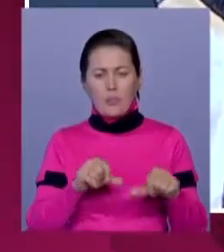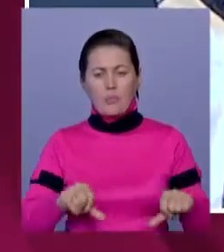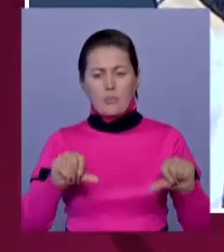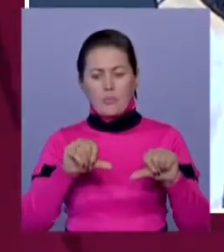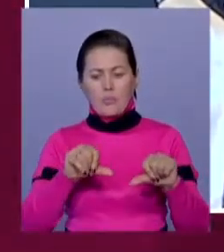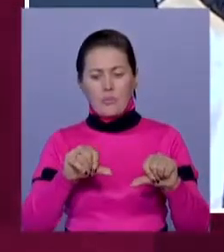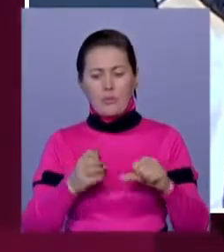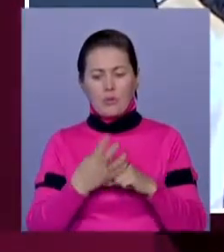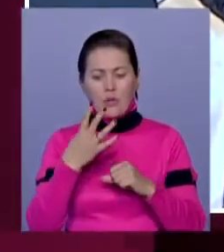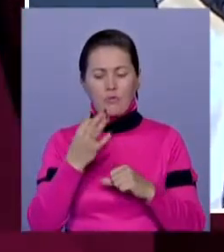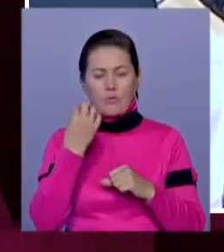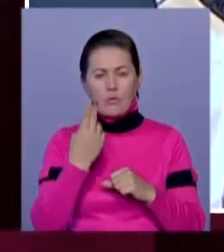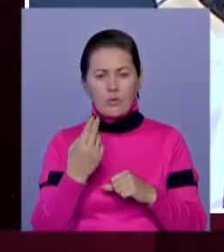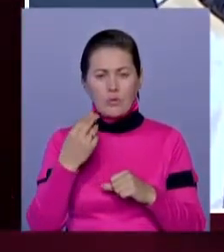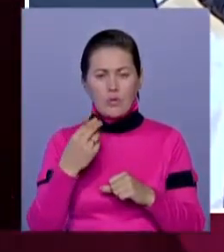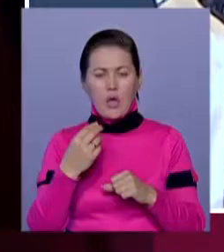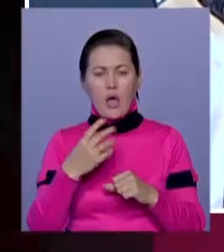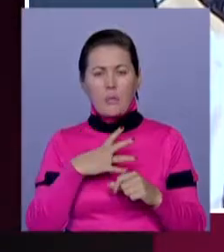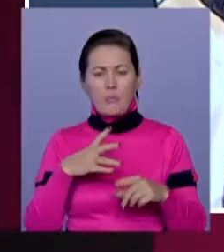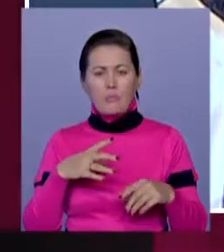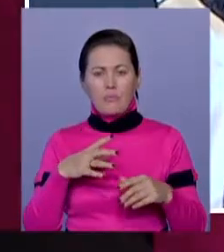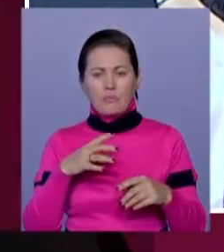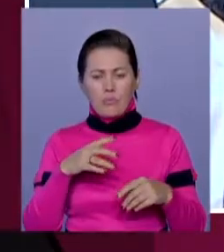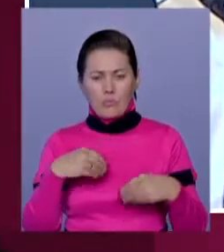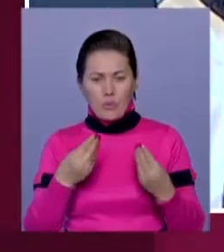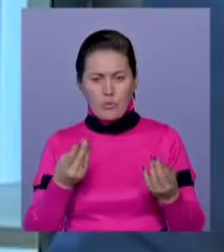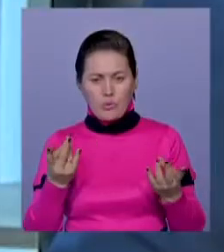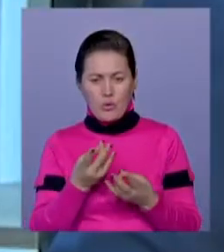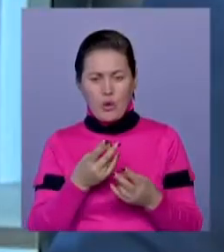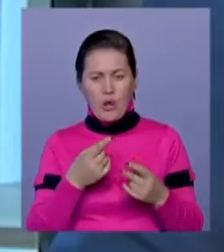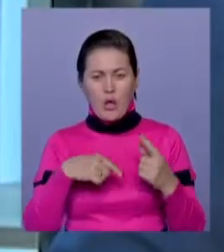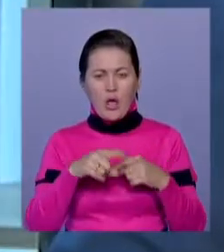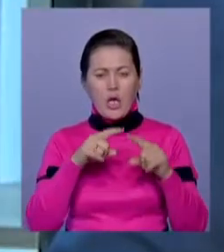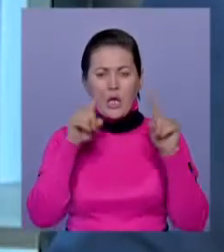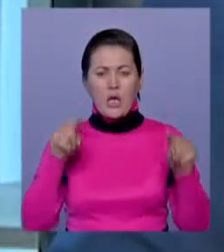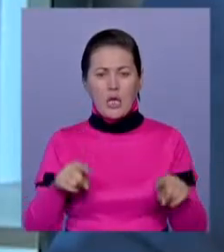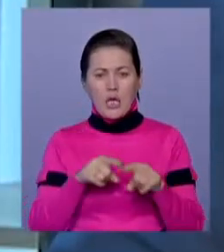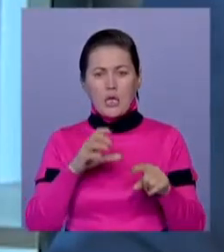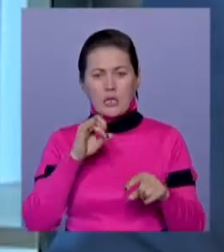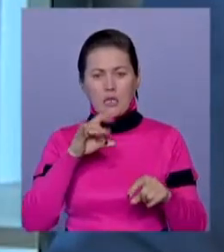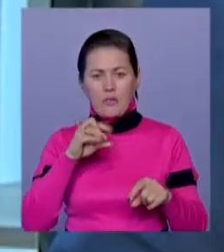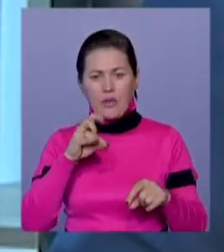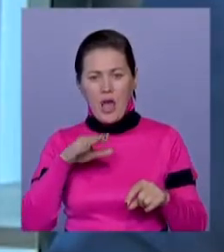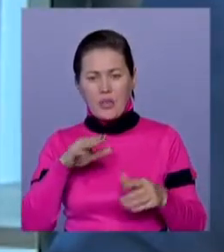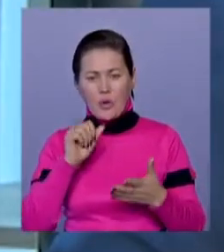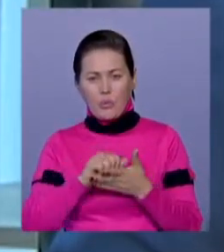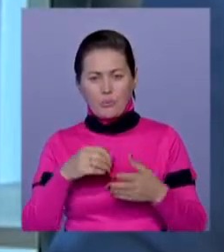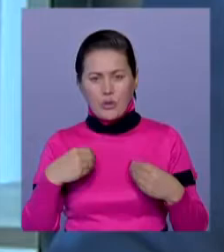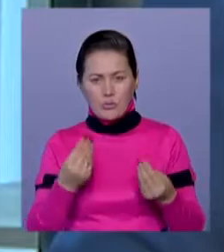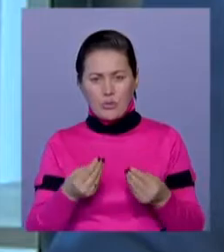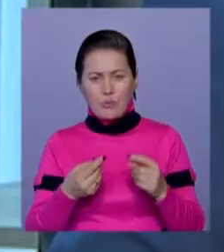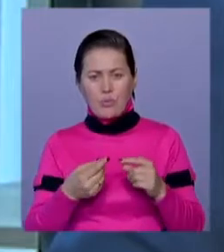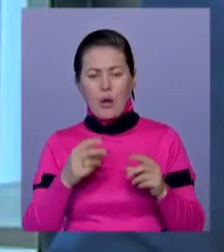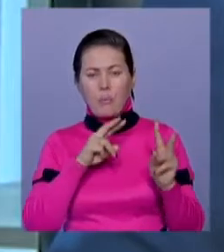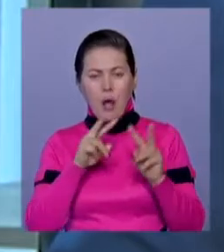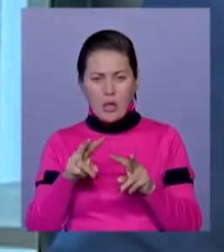комитеттің бірнеше функцияларын беру болып табылады. Соның ішінде жаңағы сертификаттау, сертификаттық құжаттарды беру және